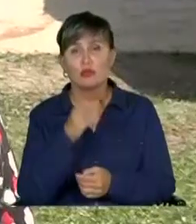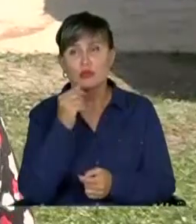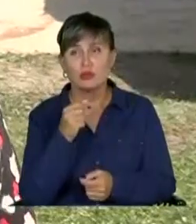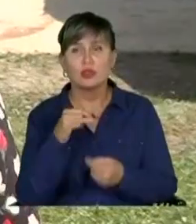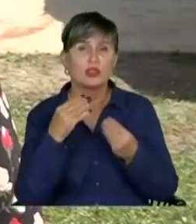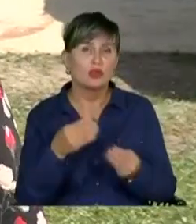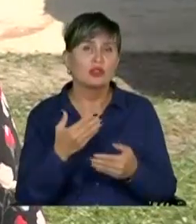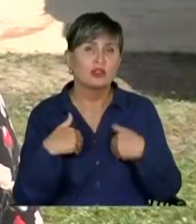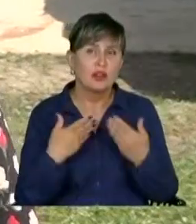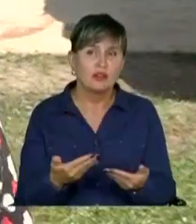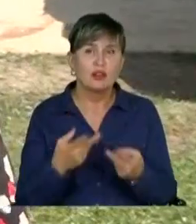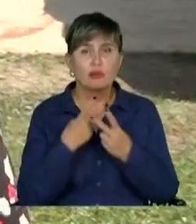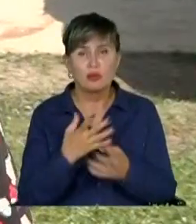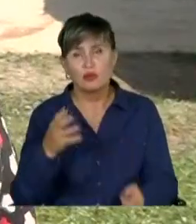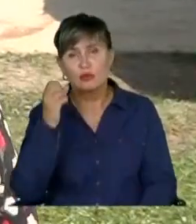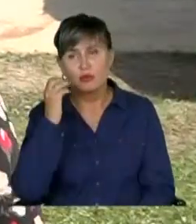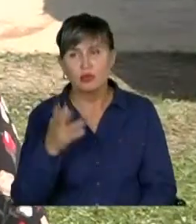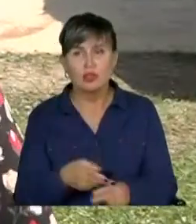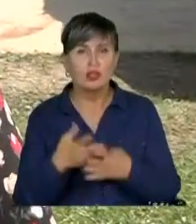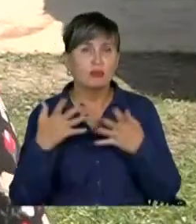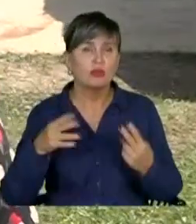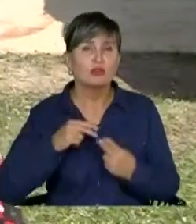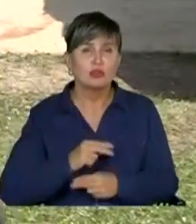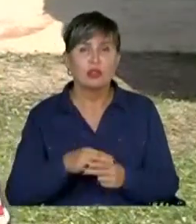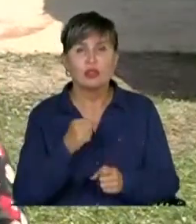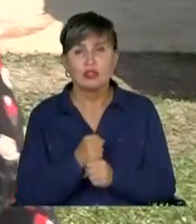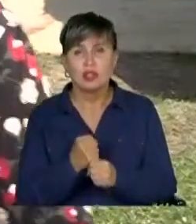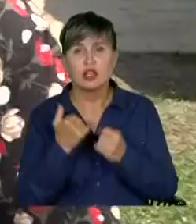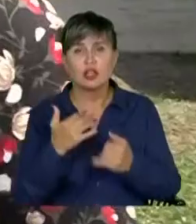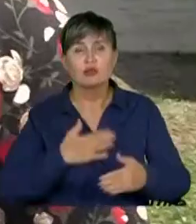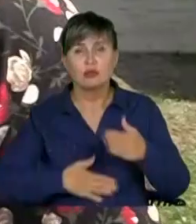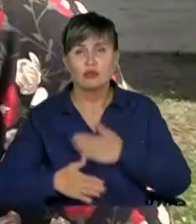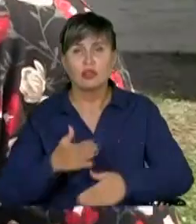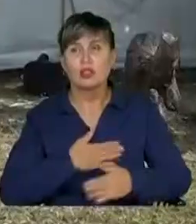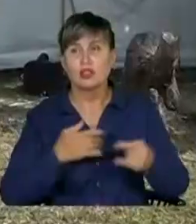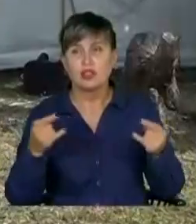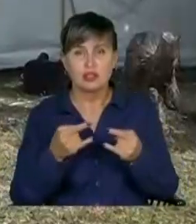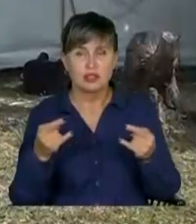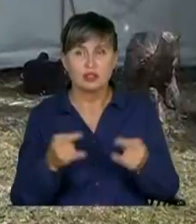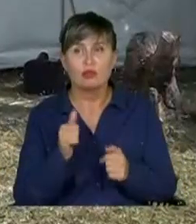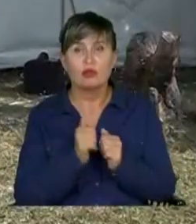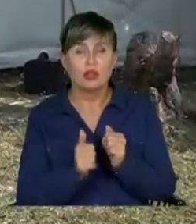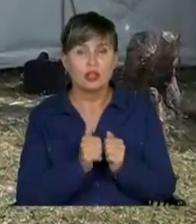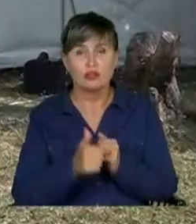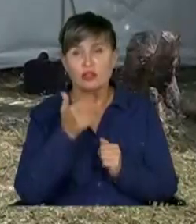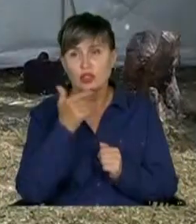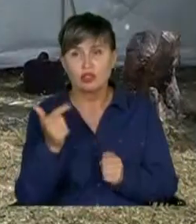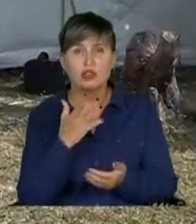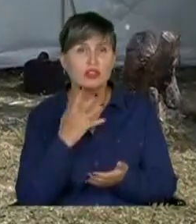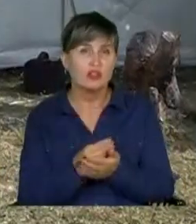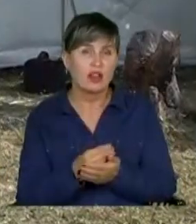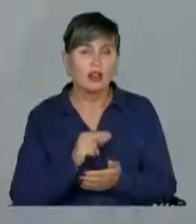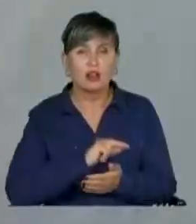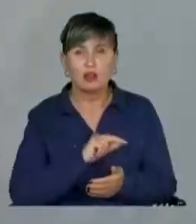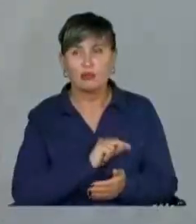Дает советы, проявляет свою мудрость. Это большой труд, который делается ради удовольствия наших телезрителей. У каждого героя сериала своя